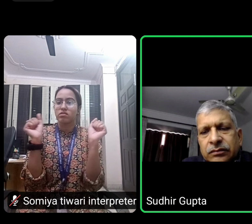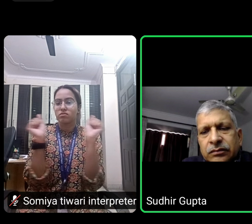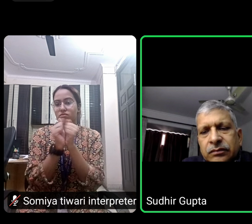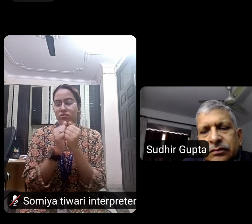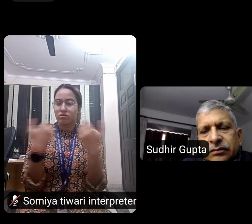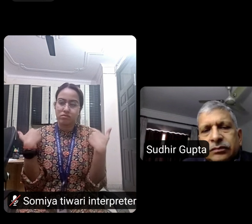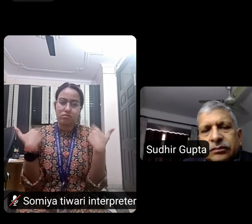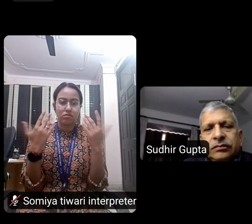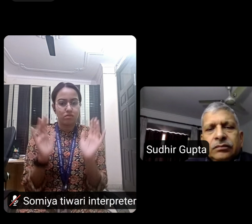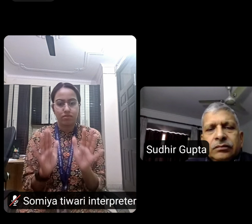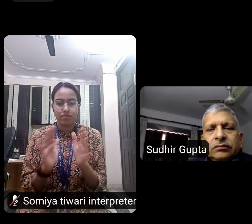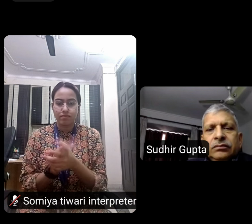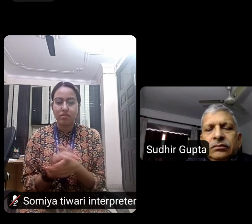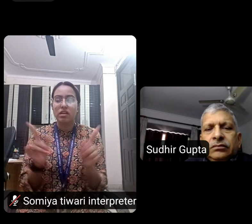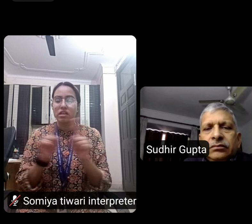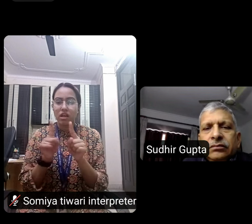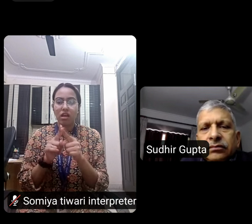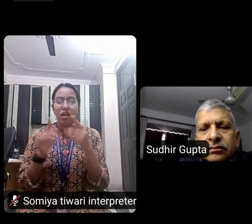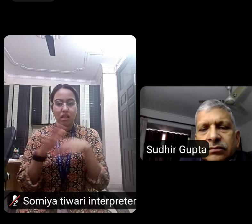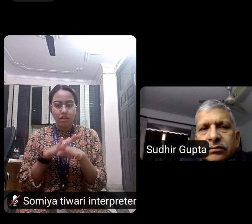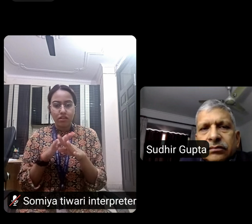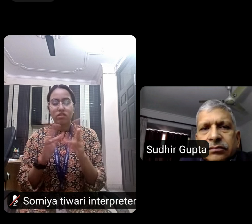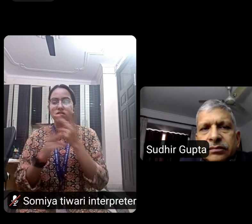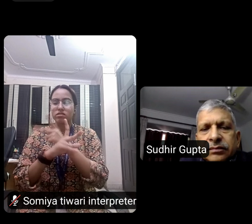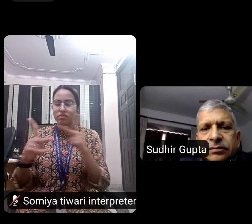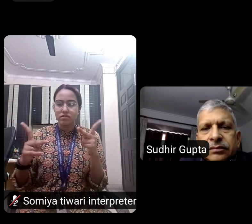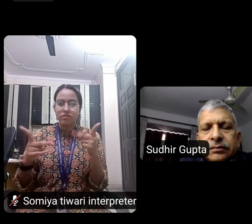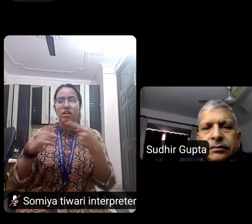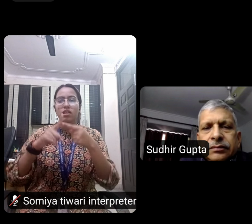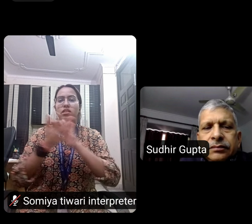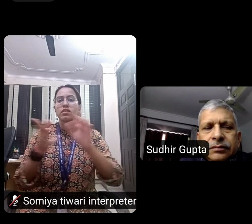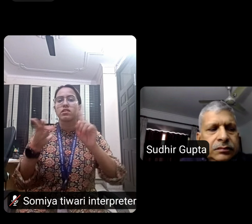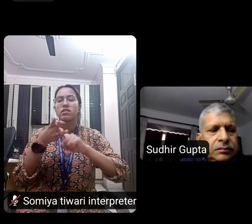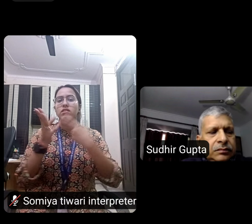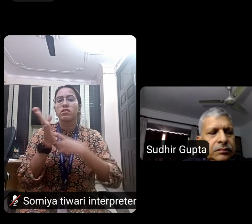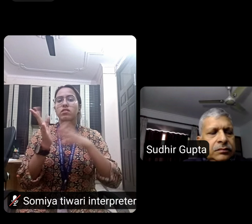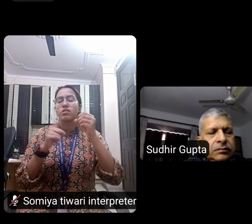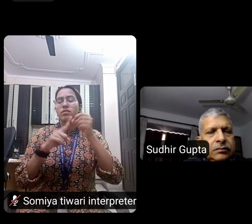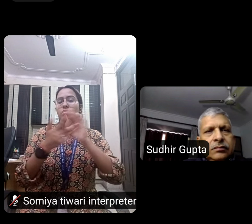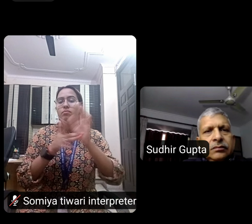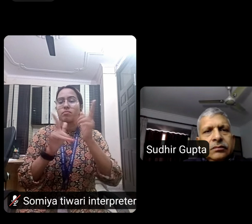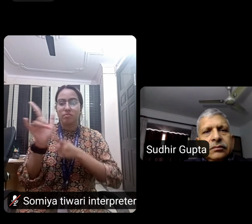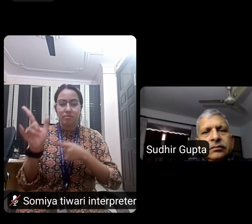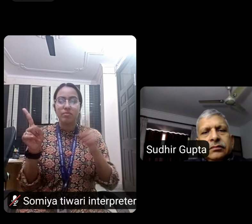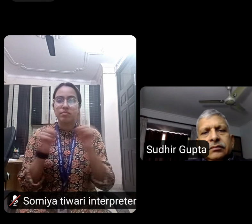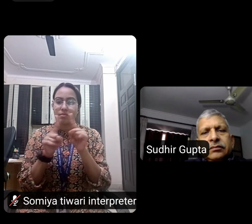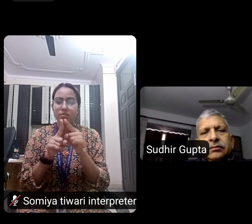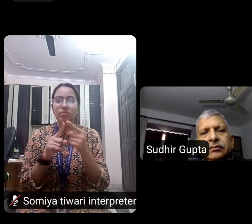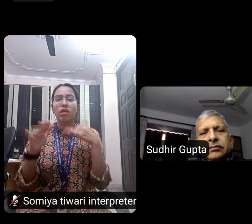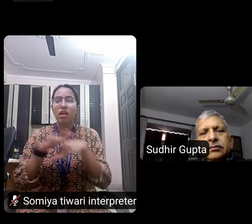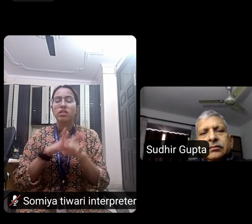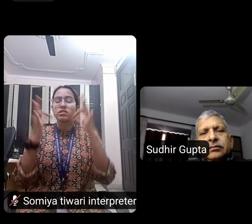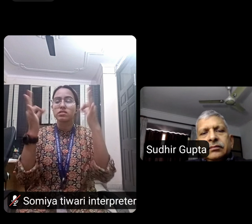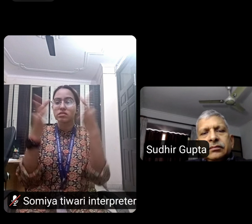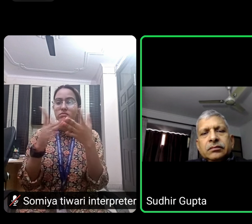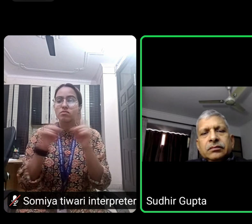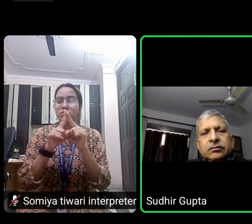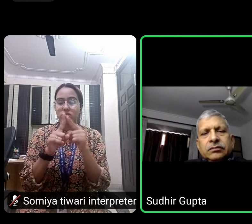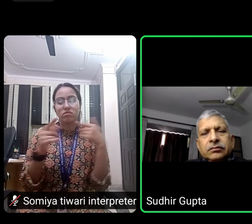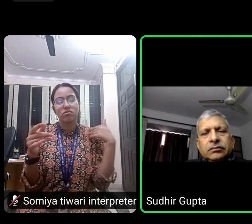थेरेपी एंड फिजियोथेरेपी, ऑक्यूपेशनल थेरेपी, स्पेशल एजुकेशनल का इंस्ट्रक्शंस मिल रहे हैं सर मेरे को।